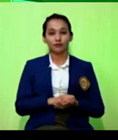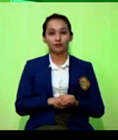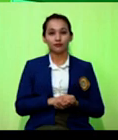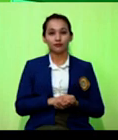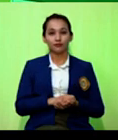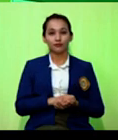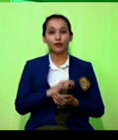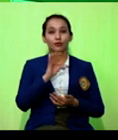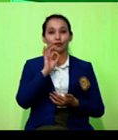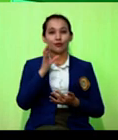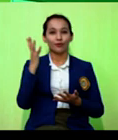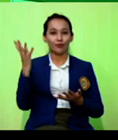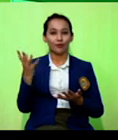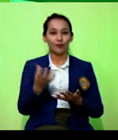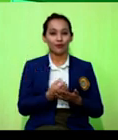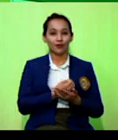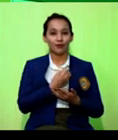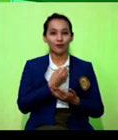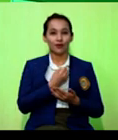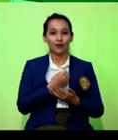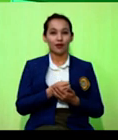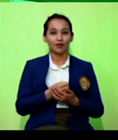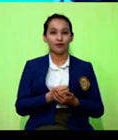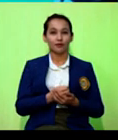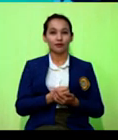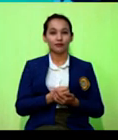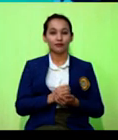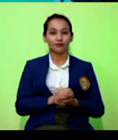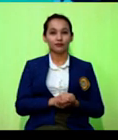To'ppa to'g'ri. Mana biz bitta gulni ham olib tashladik.